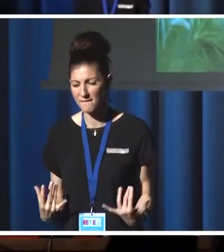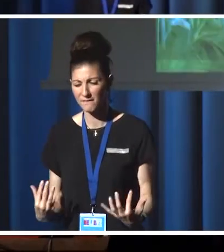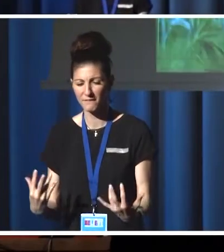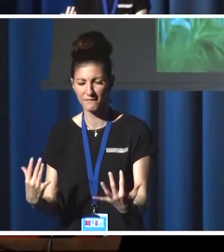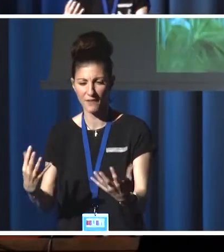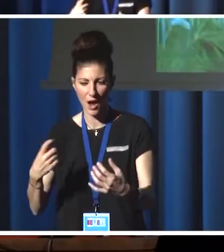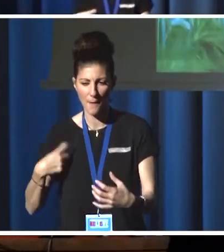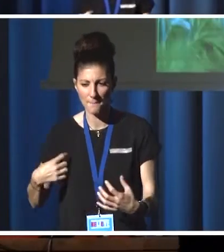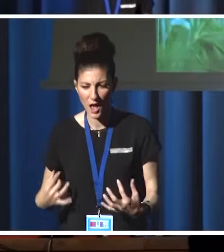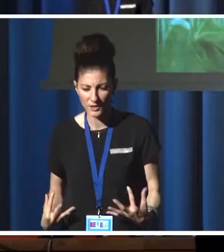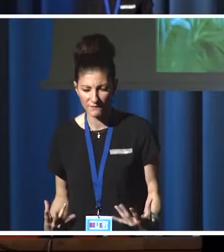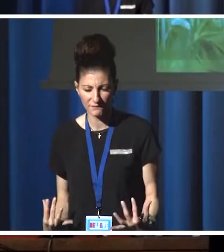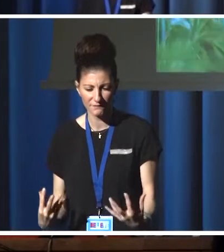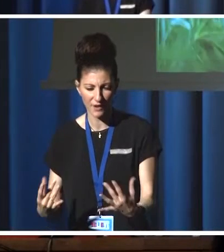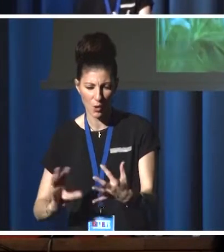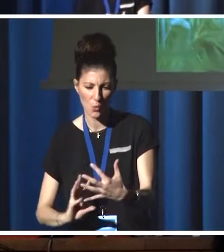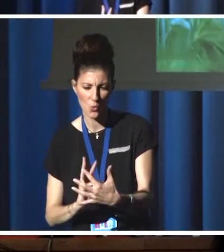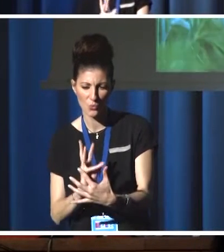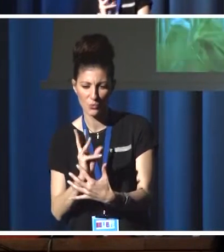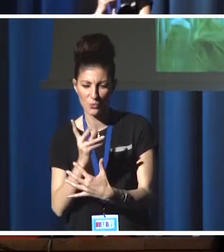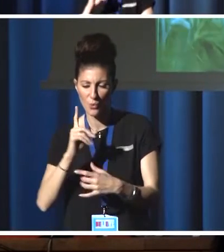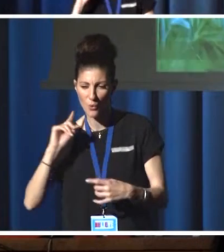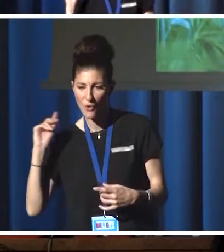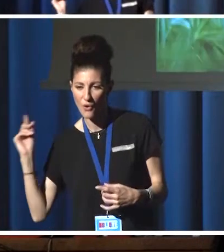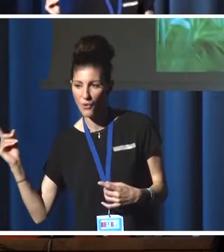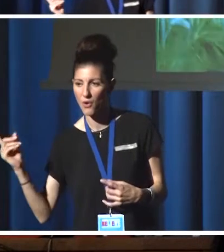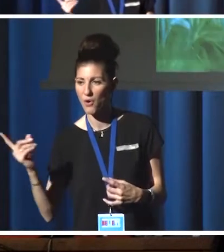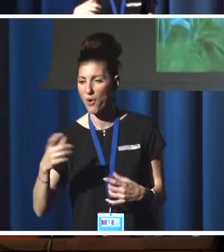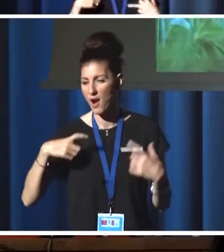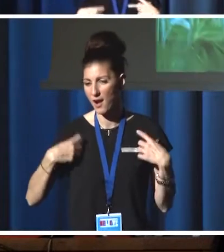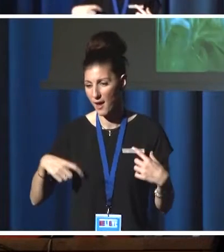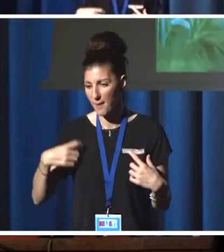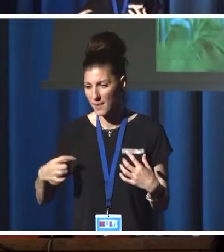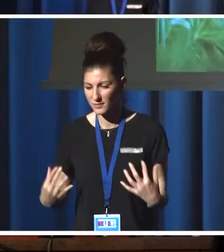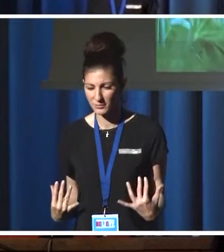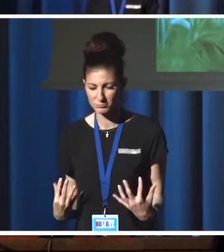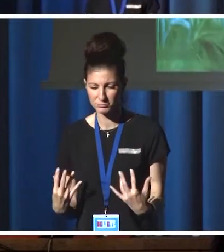διαρκής εξέλιξη όλα προσπαθούν να